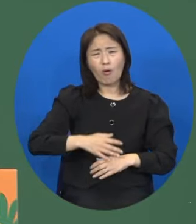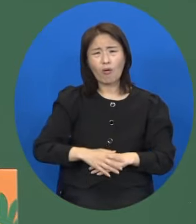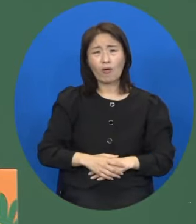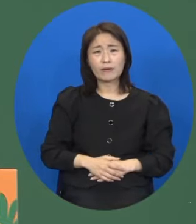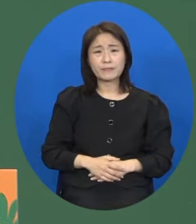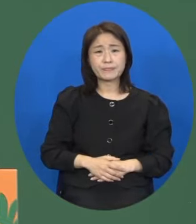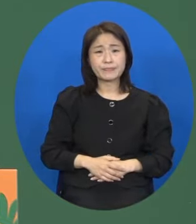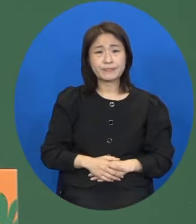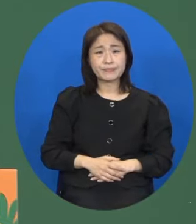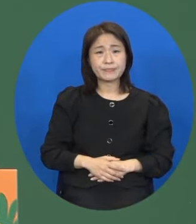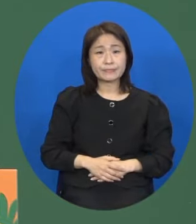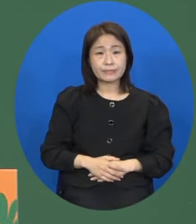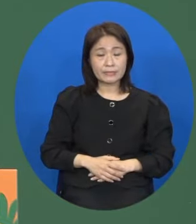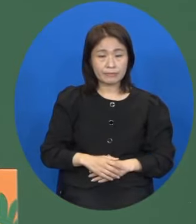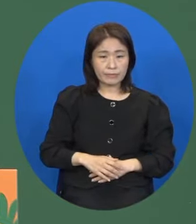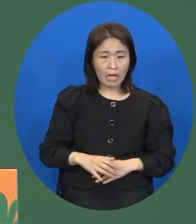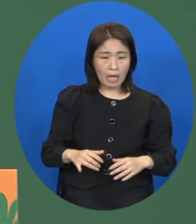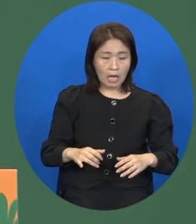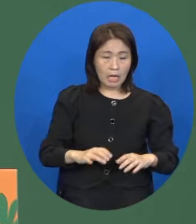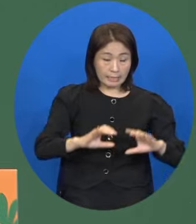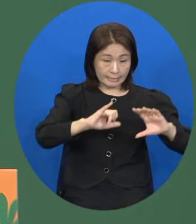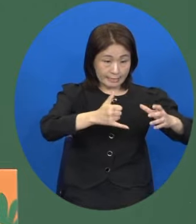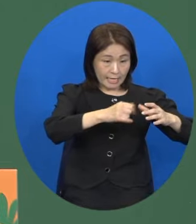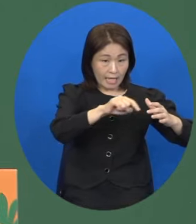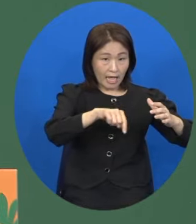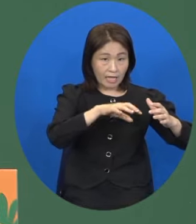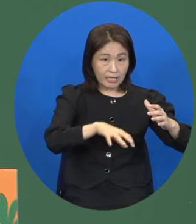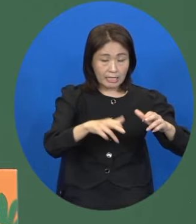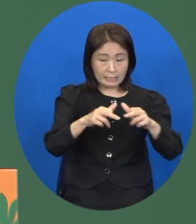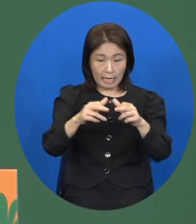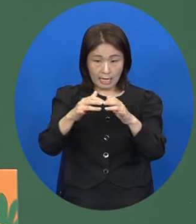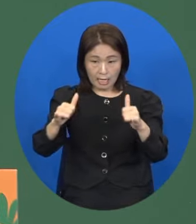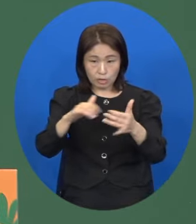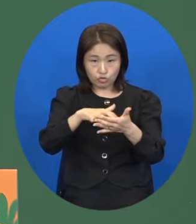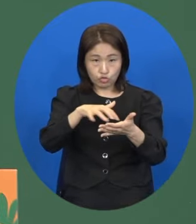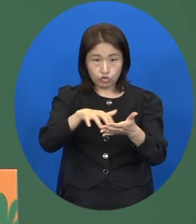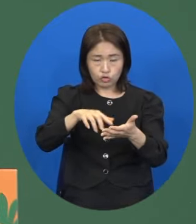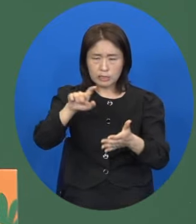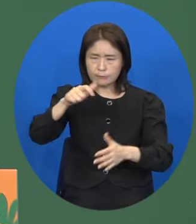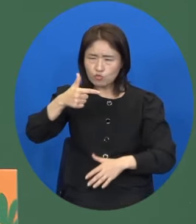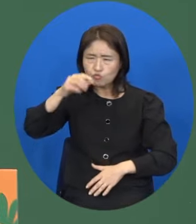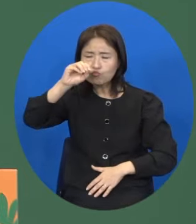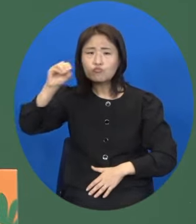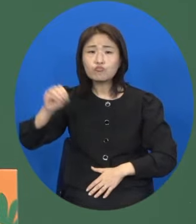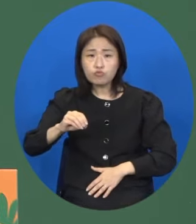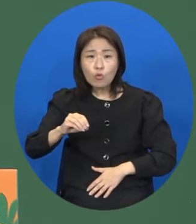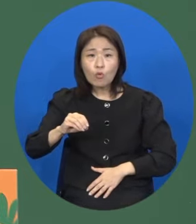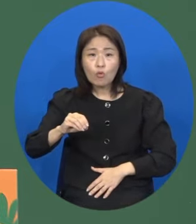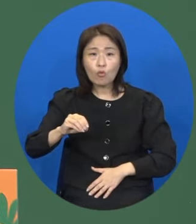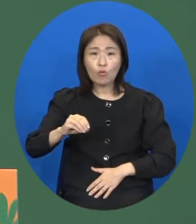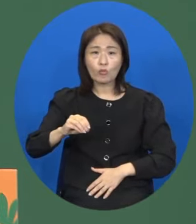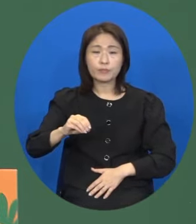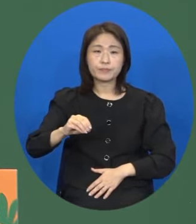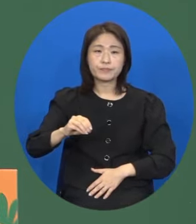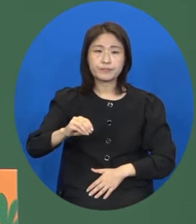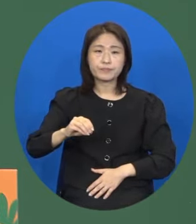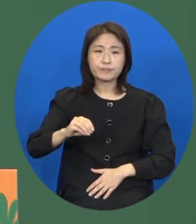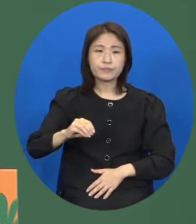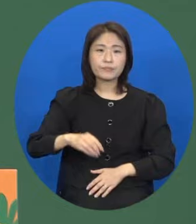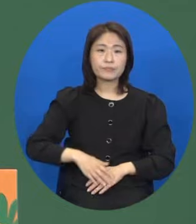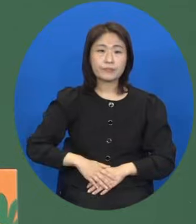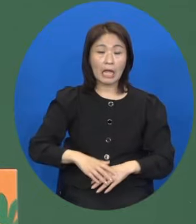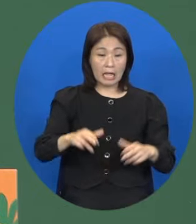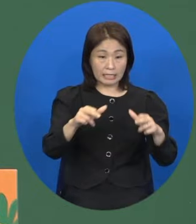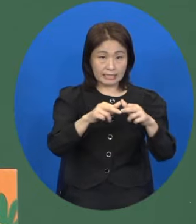중에 약 16%가 장애인입니다. 그 중에 장애인 실태 보고서에 따르면